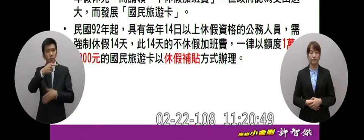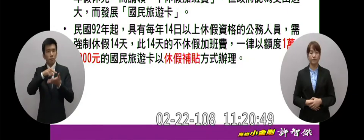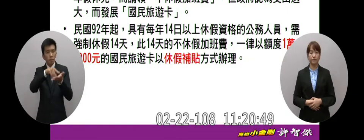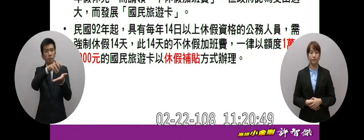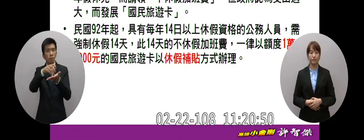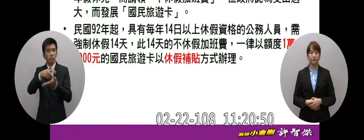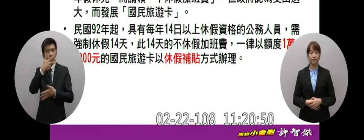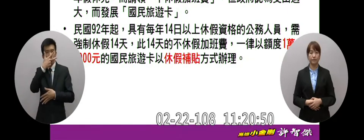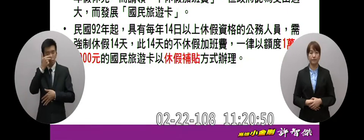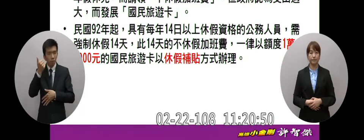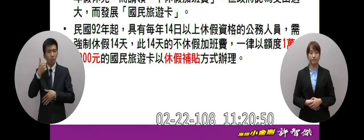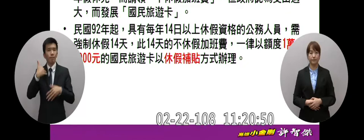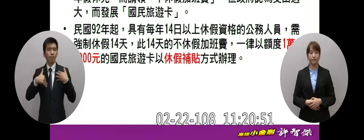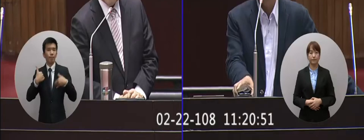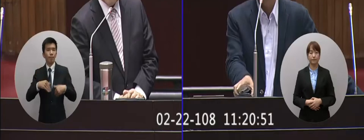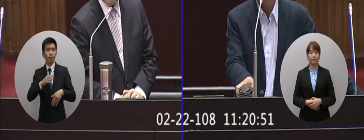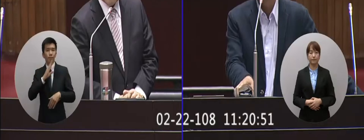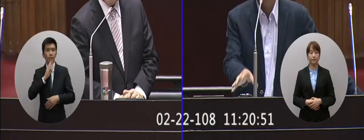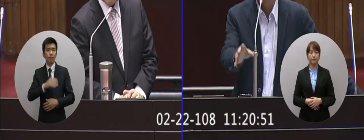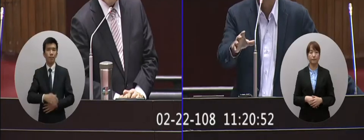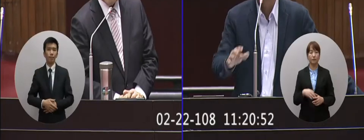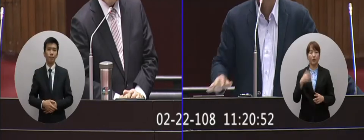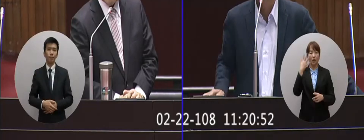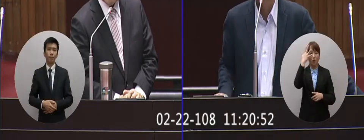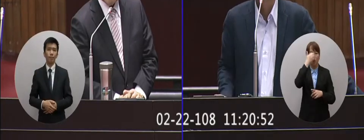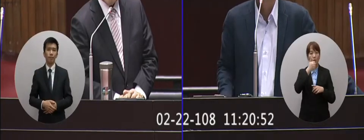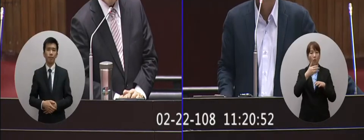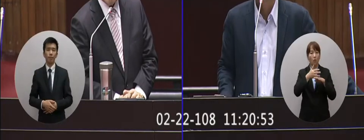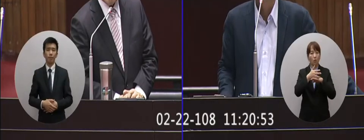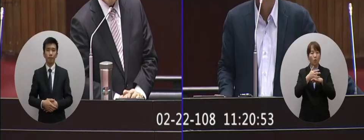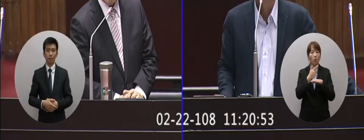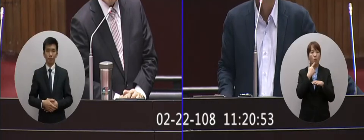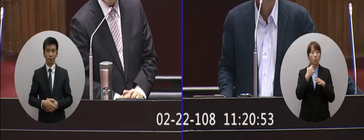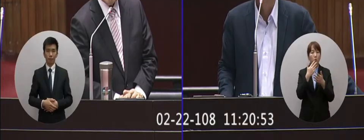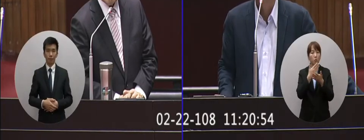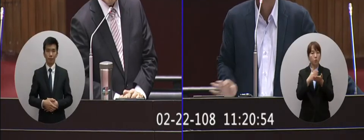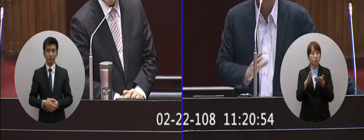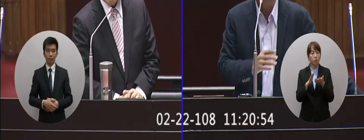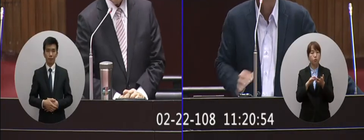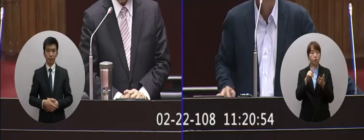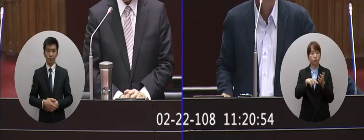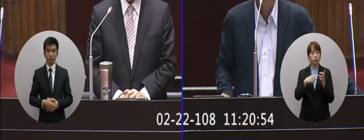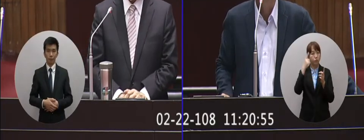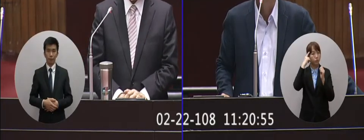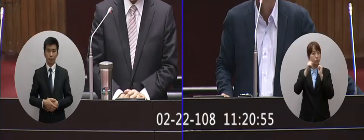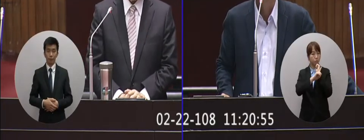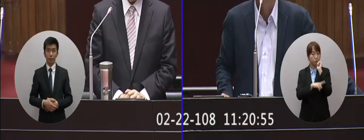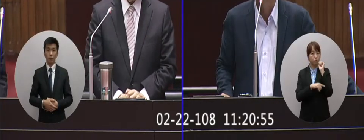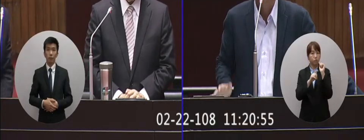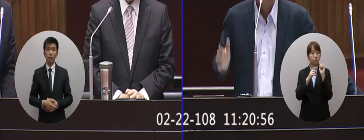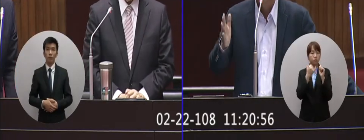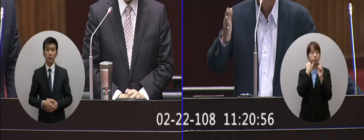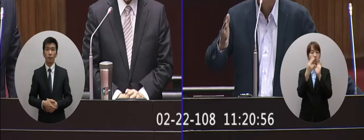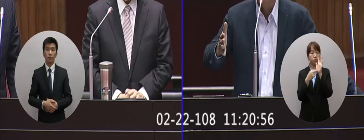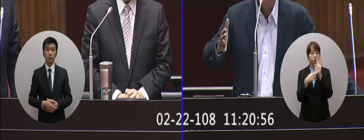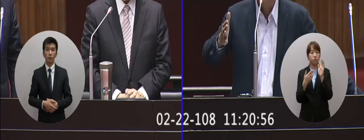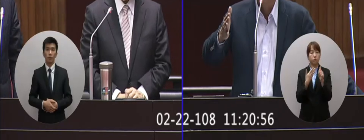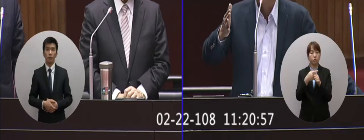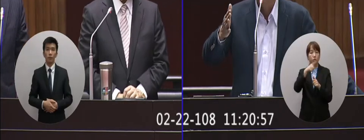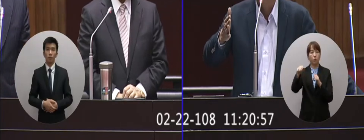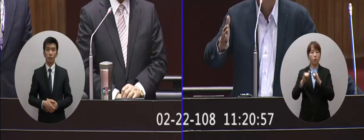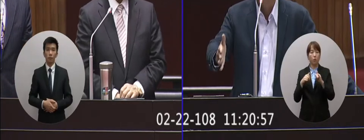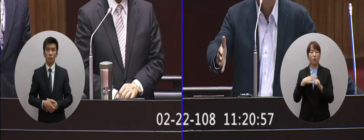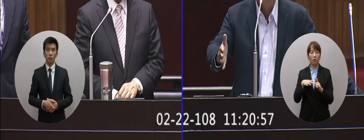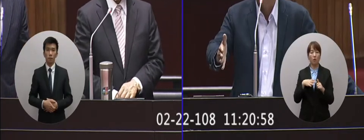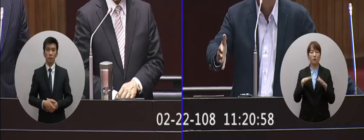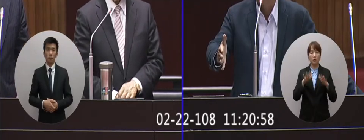啊。 所以老师头代，我记得院长有讲一个方法啦，是不是？伫只会使甲大家报告一下，讲即马